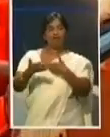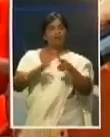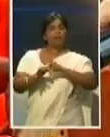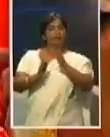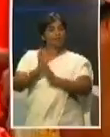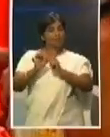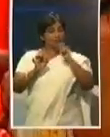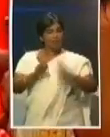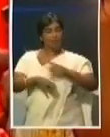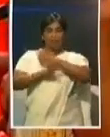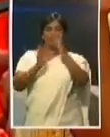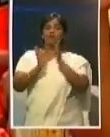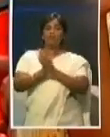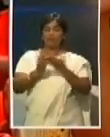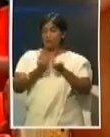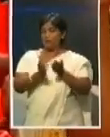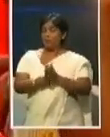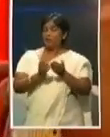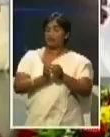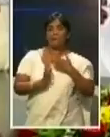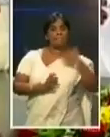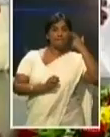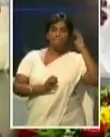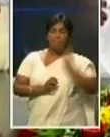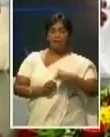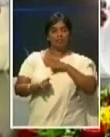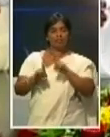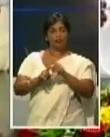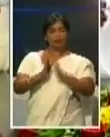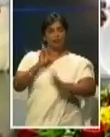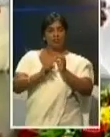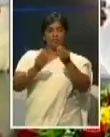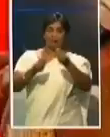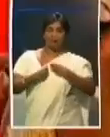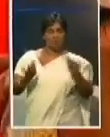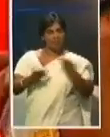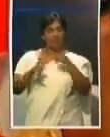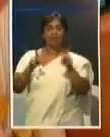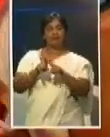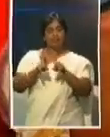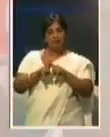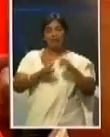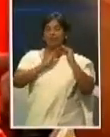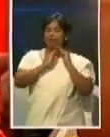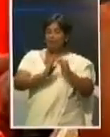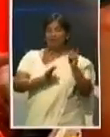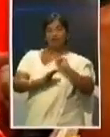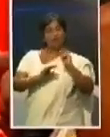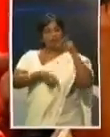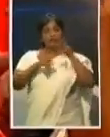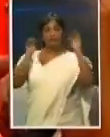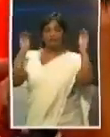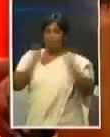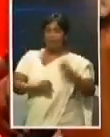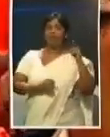ඇමති මණ්ඩලය හැම දිනාටම තම තමන්ට ඒ බලාපොරොත්තු පරිදි අමාත්‍යකම් ලැබෙන එකක් නැහැ. ඒ වගේම ආයතන කාර්ය මණ්ඩල අඩු